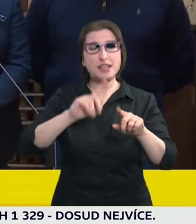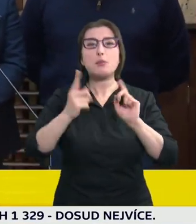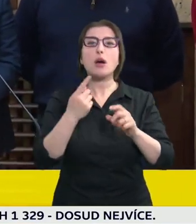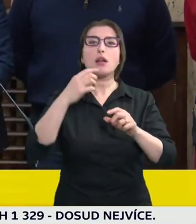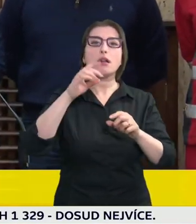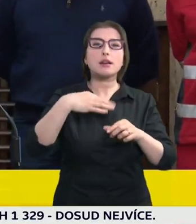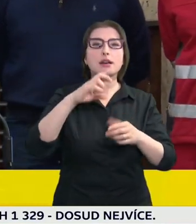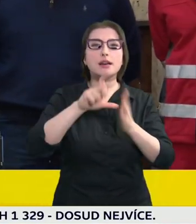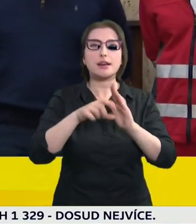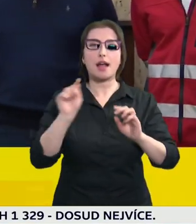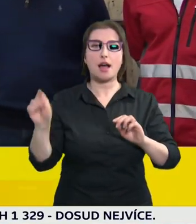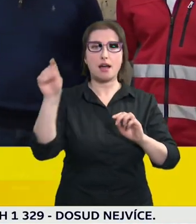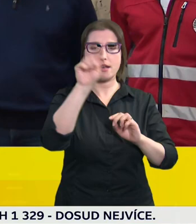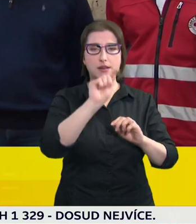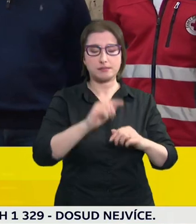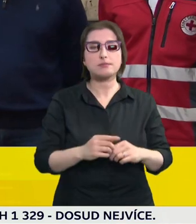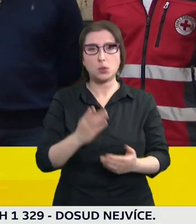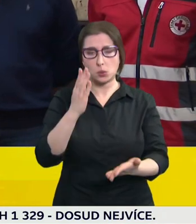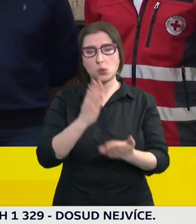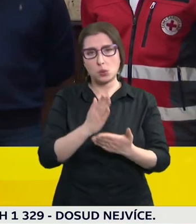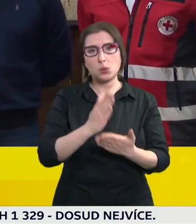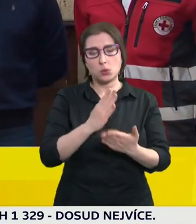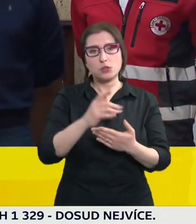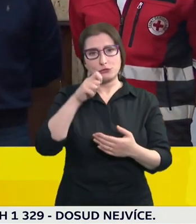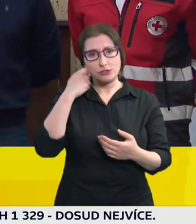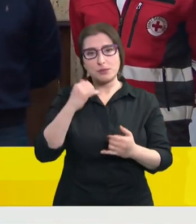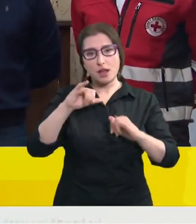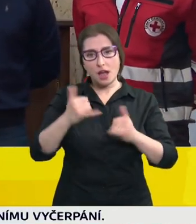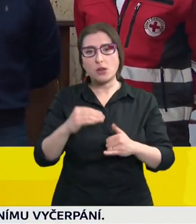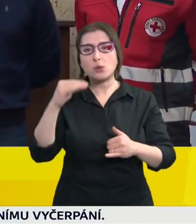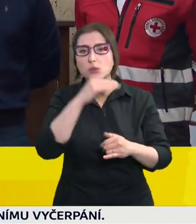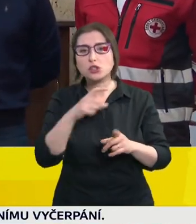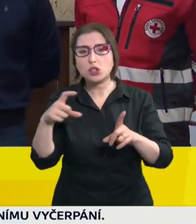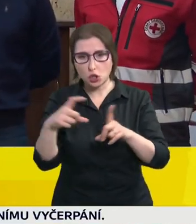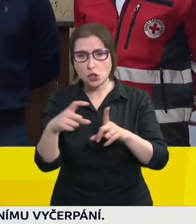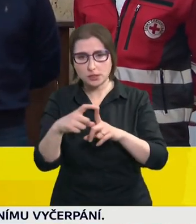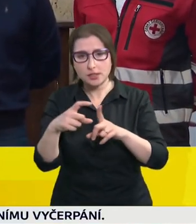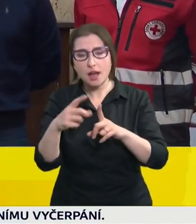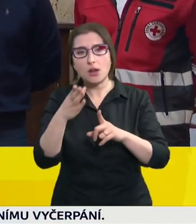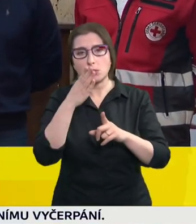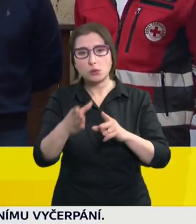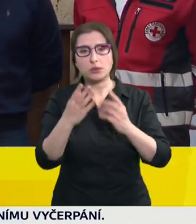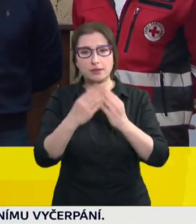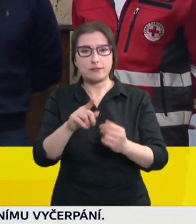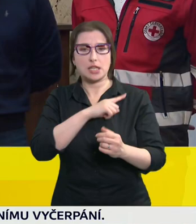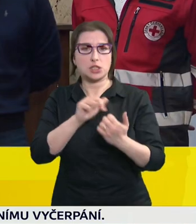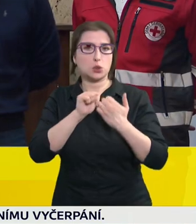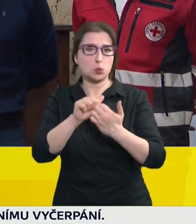Ten fenomén pozorujeme, já bych možná požádal kolegu Dostála, aby to okomentoval a jeho vlastní zkušenost.